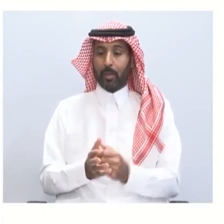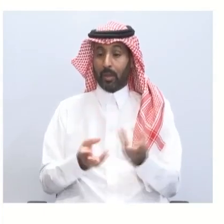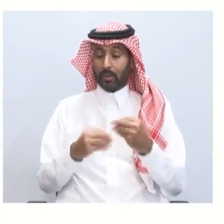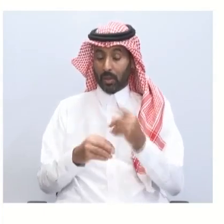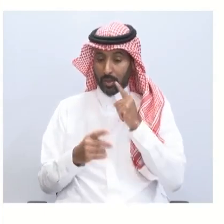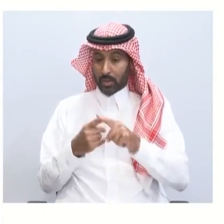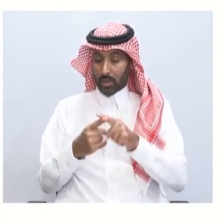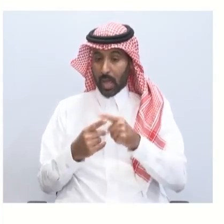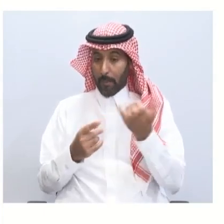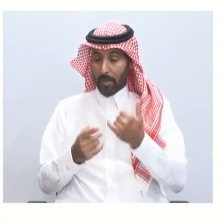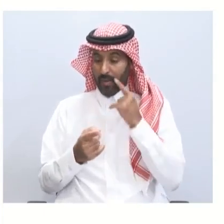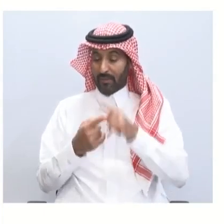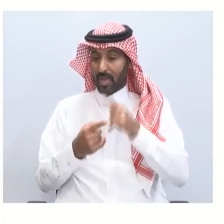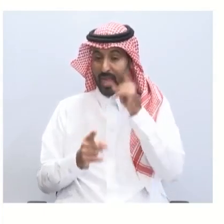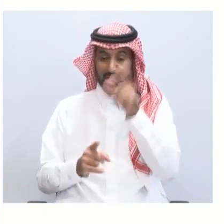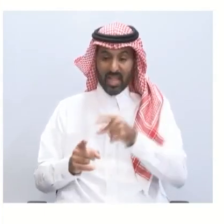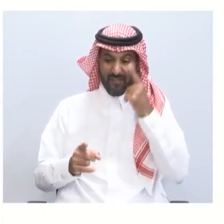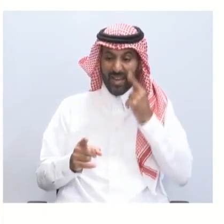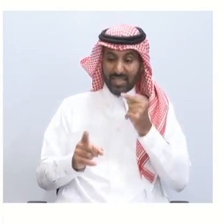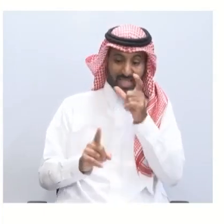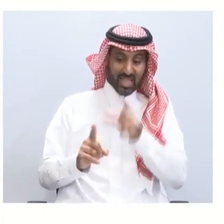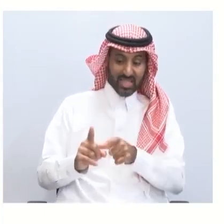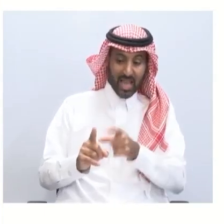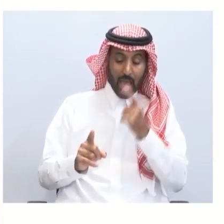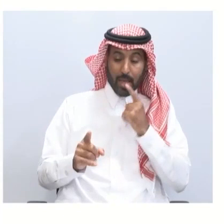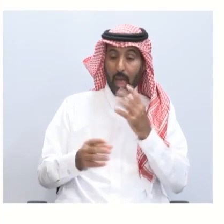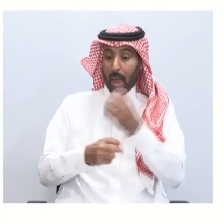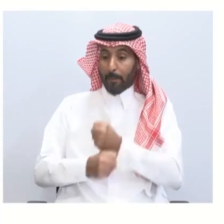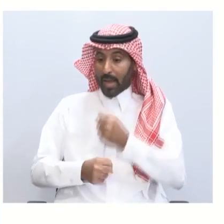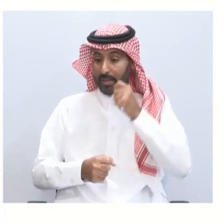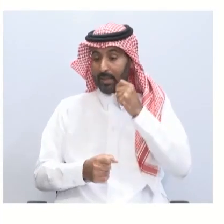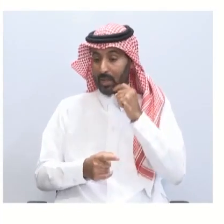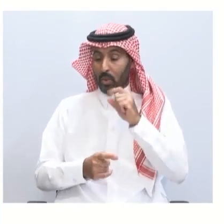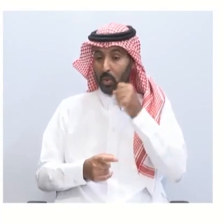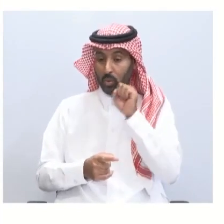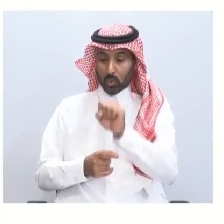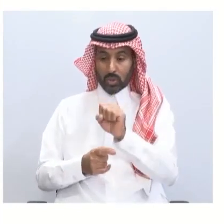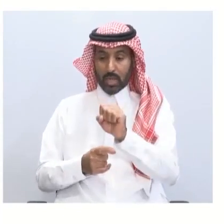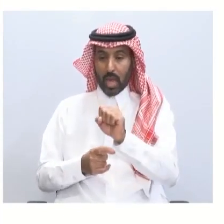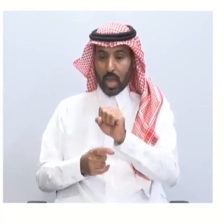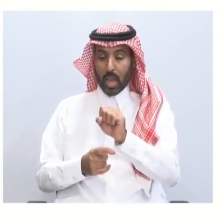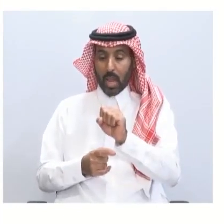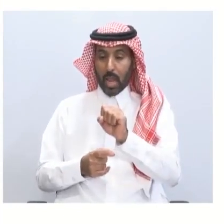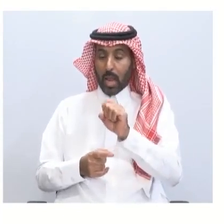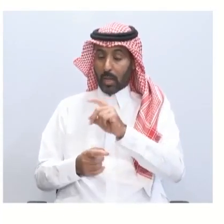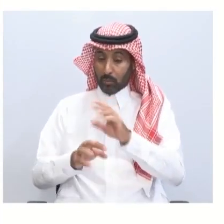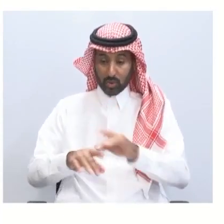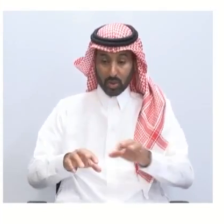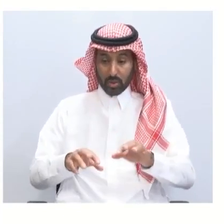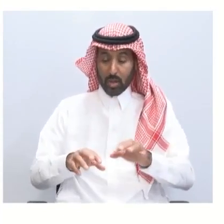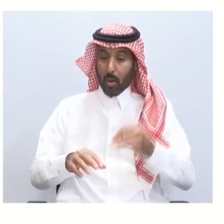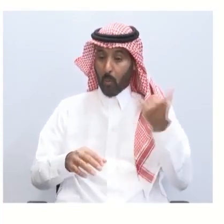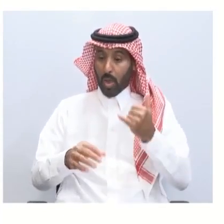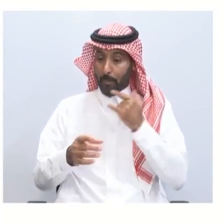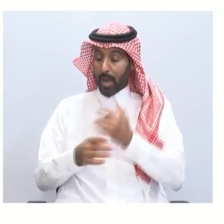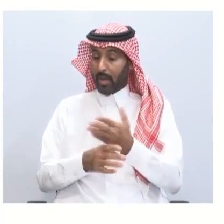من ضروره في حياه الفرد اليوميه اصبحت حمايه الخصوصيه للمستخدمين ضروره ملحه